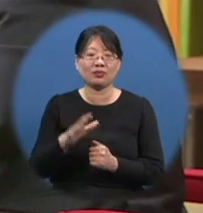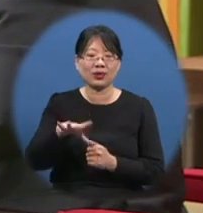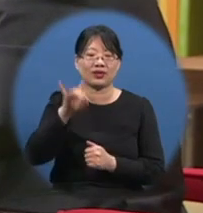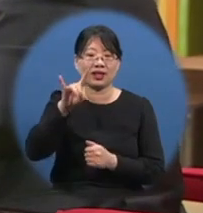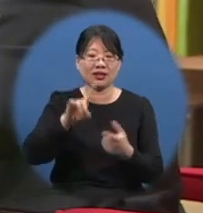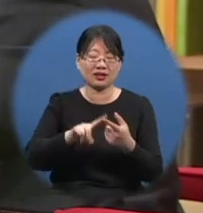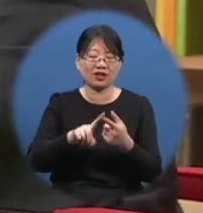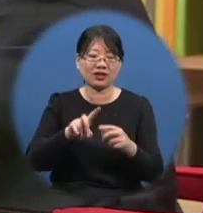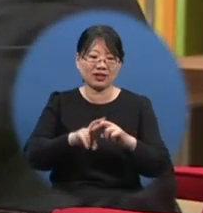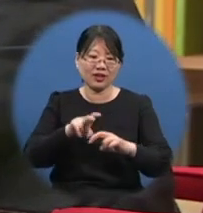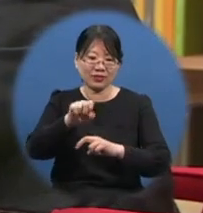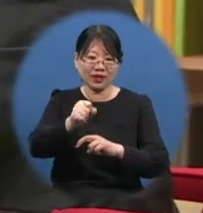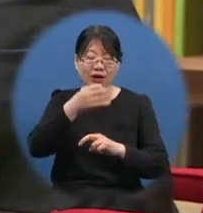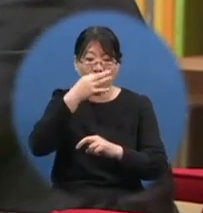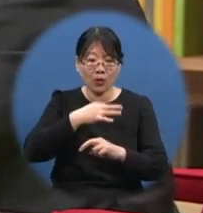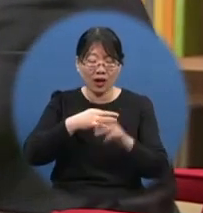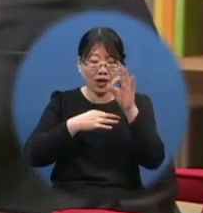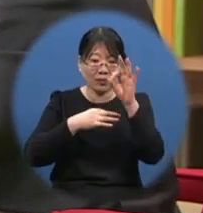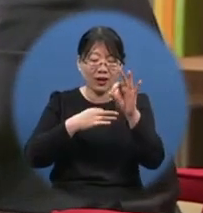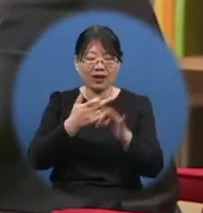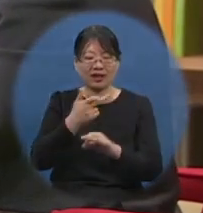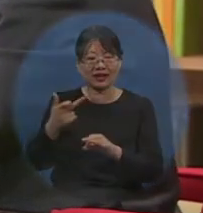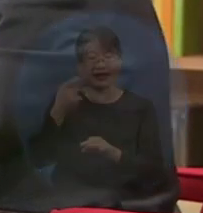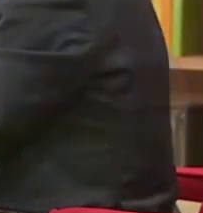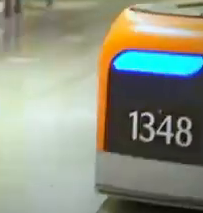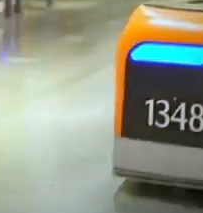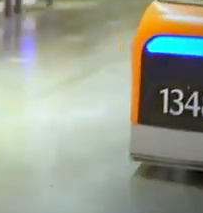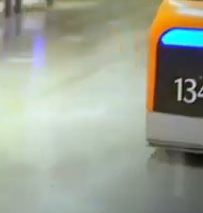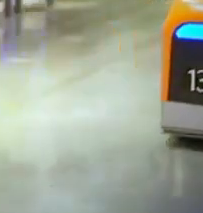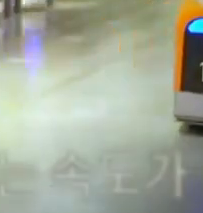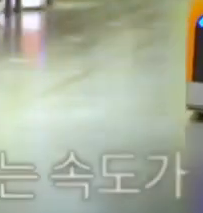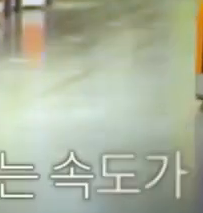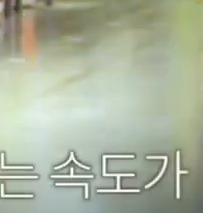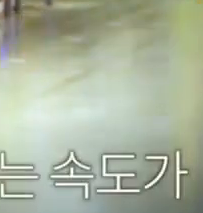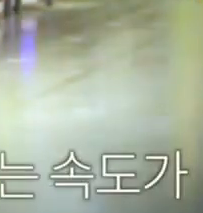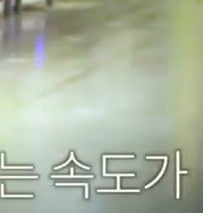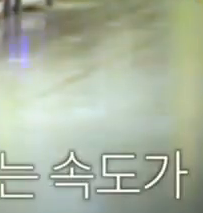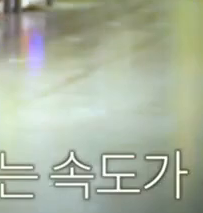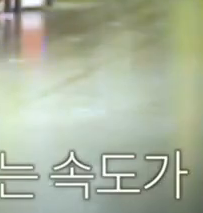먼저 그거를 선점하는 효과가 굉장히 크다고 봅니다.